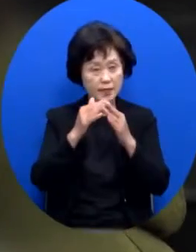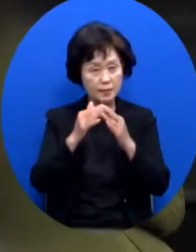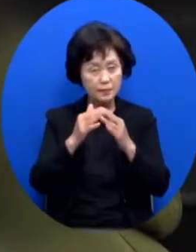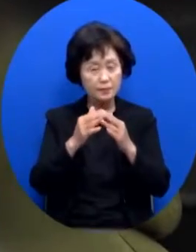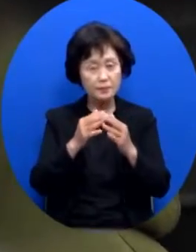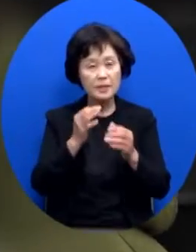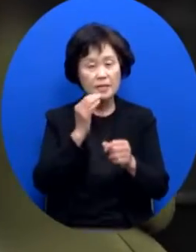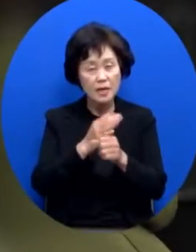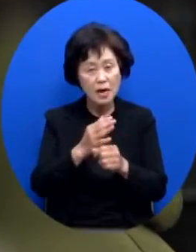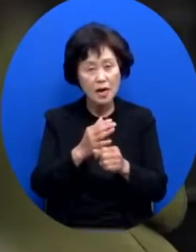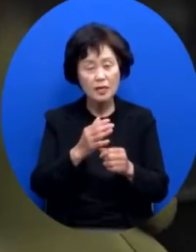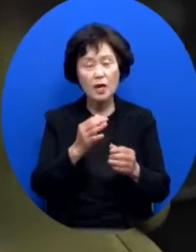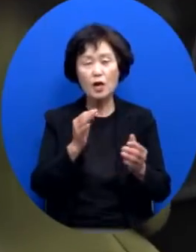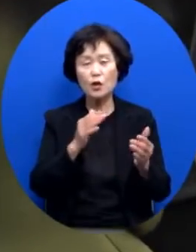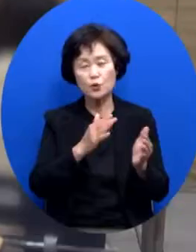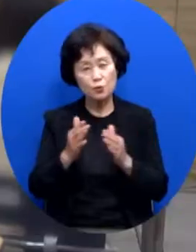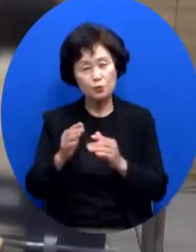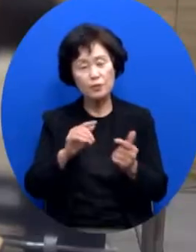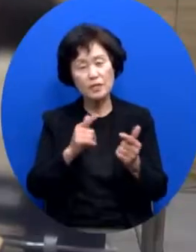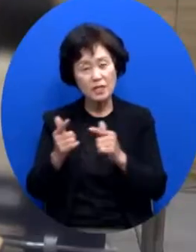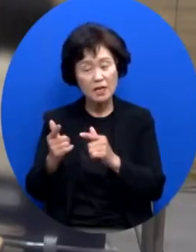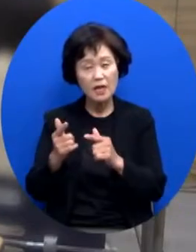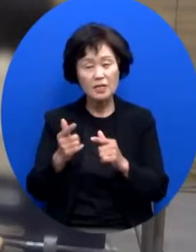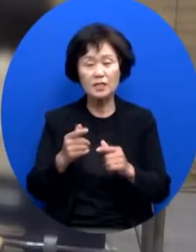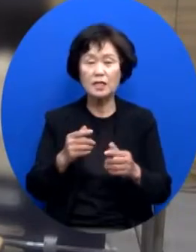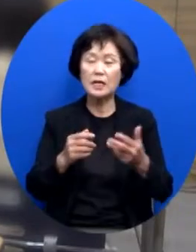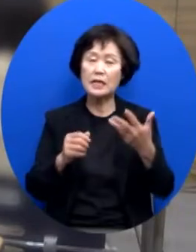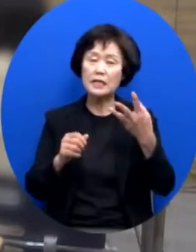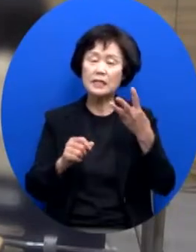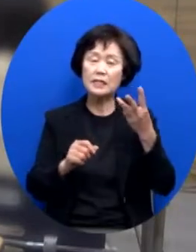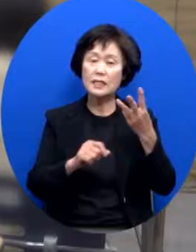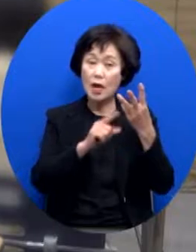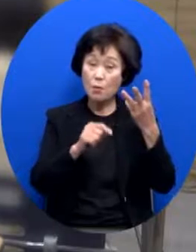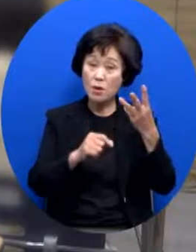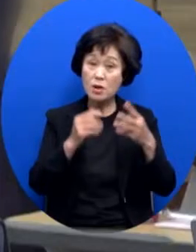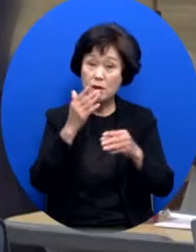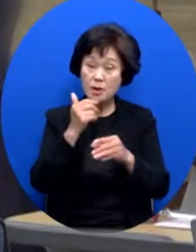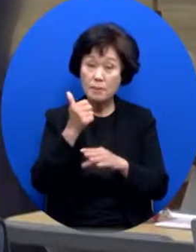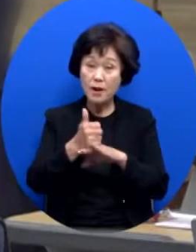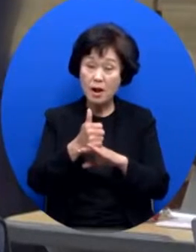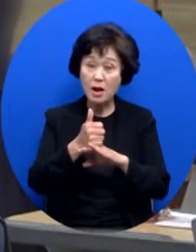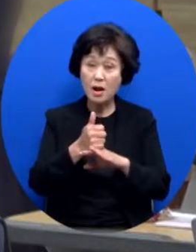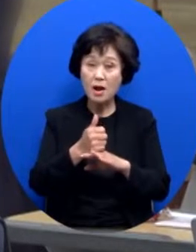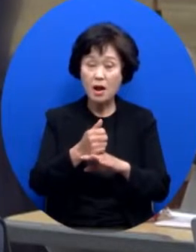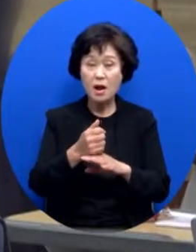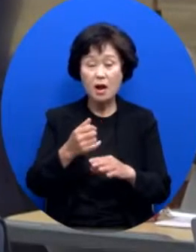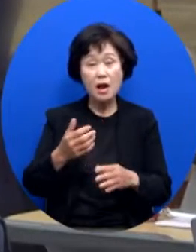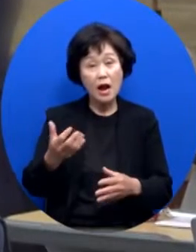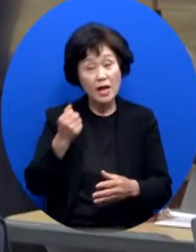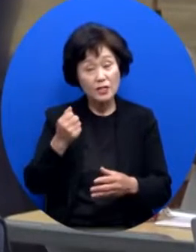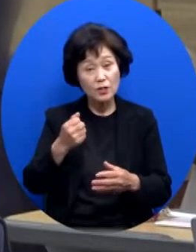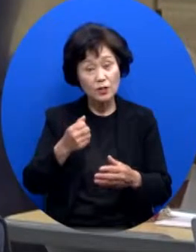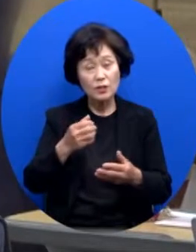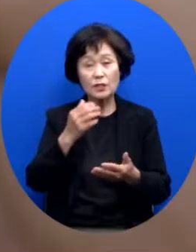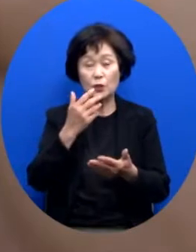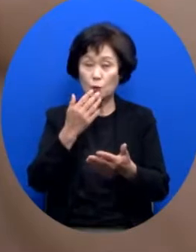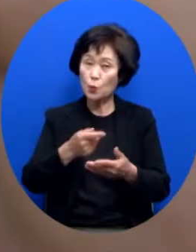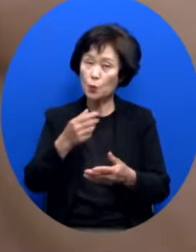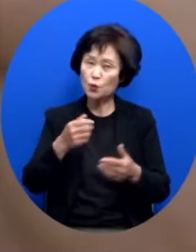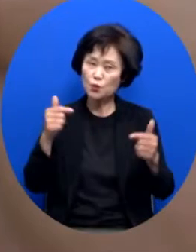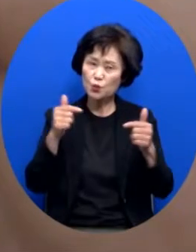만큼 가속화하는 부채 문제 올해 3월말 20대 전 금융권 가계대출 잔액은 지난해 말 보다 소폭